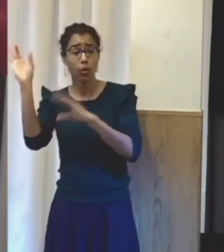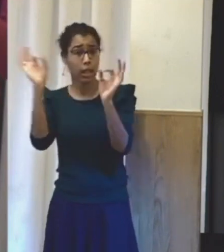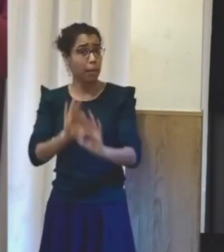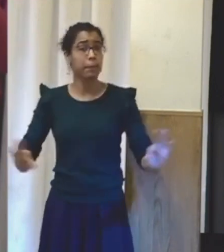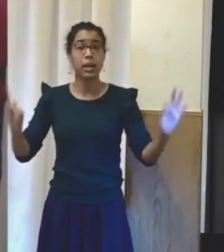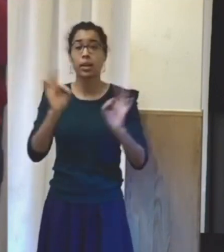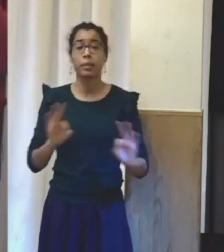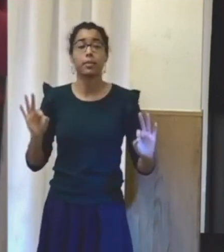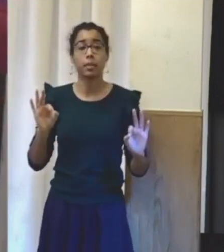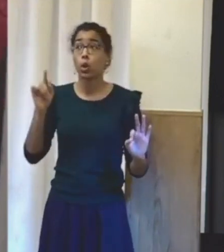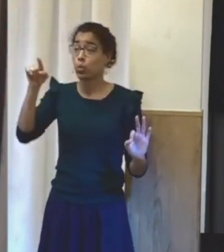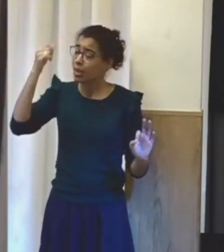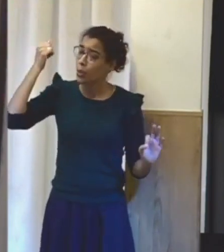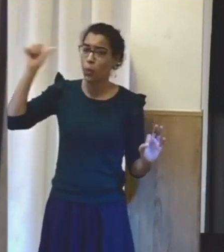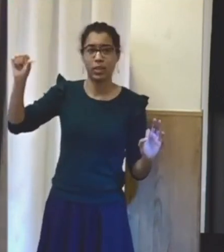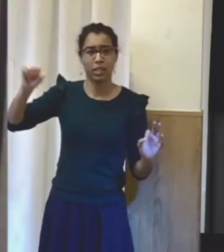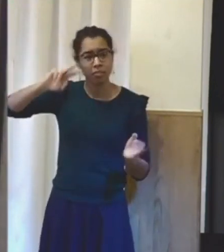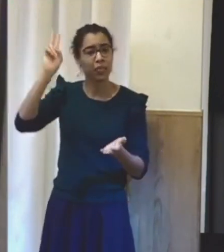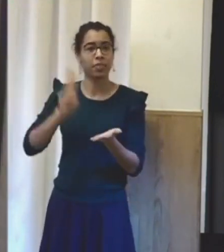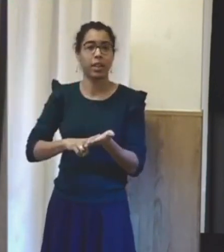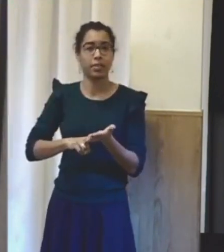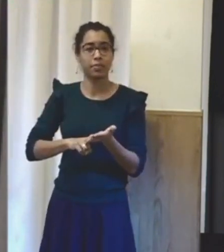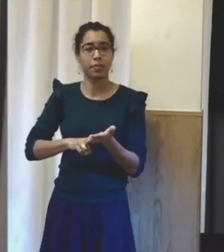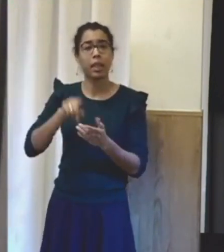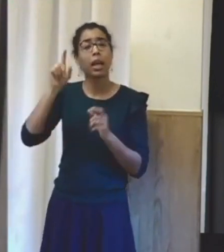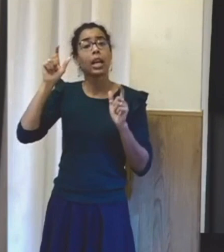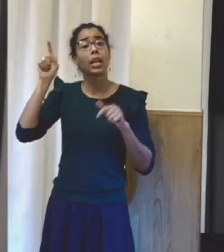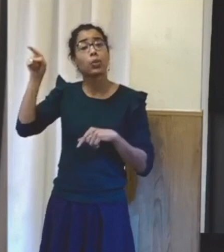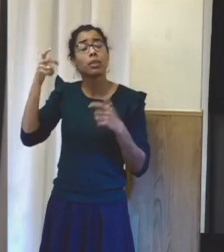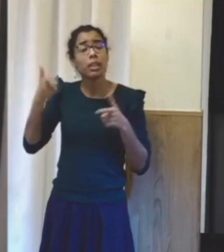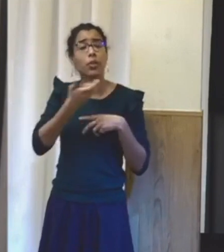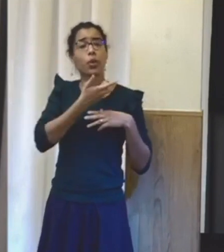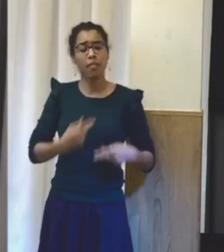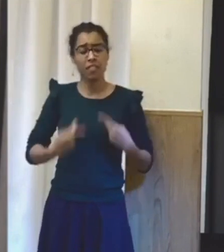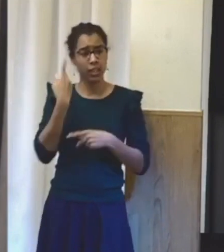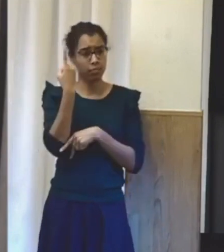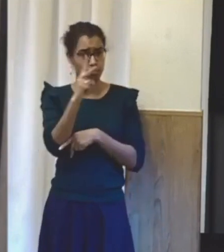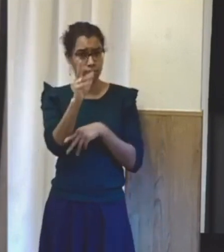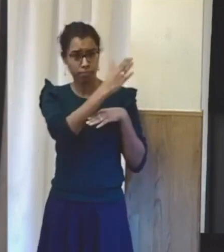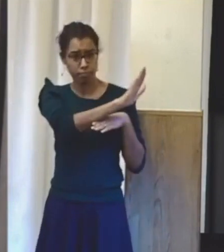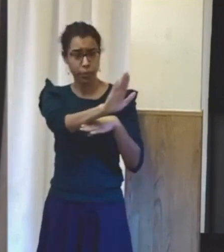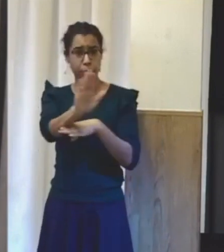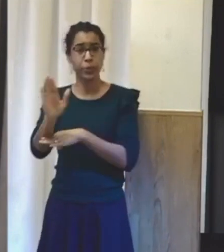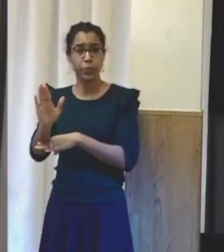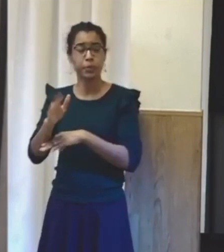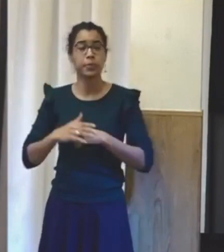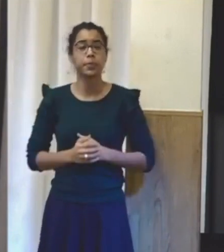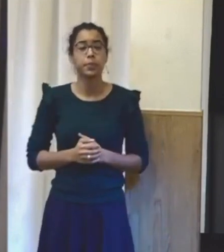est le seul, il est le véritable. Et il veut se manifester dans chacune de nos vies. Et